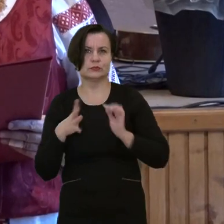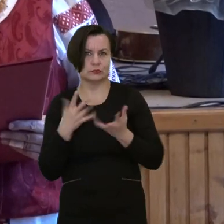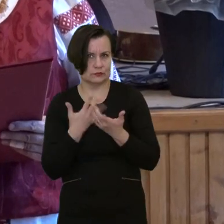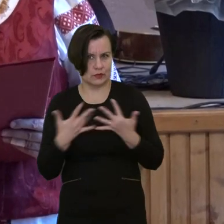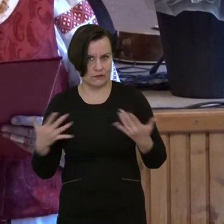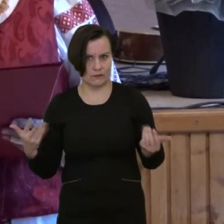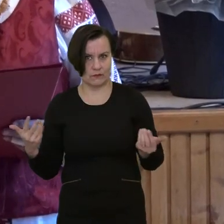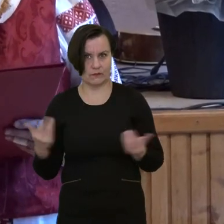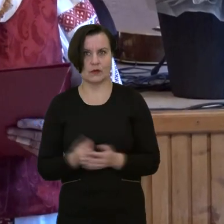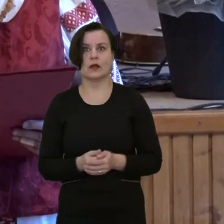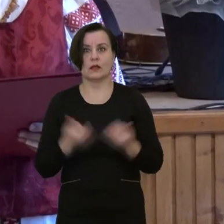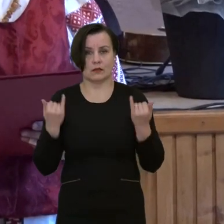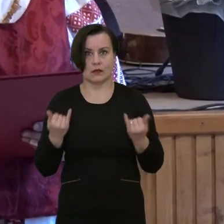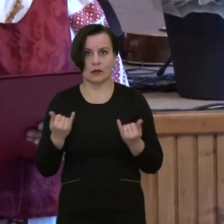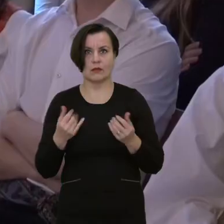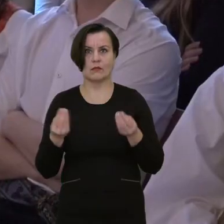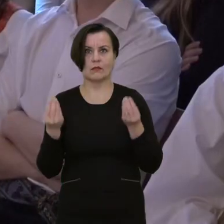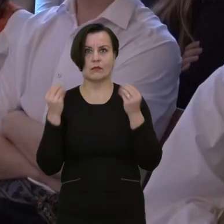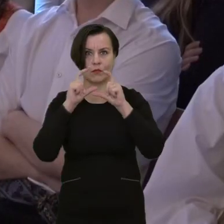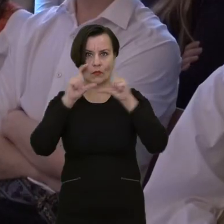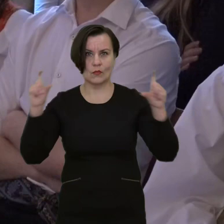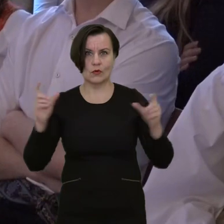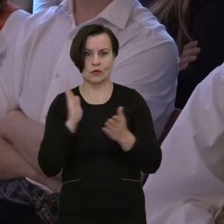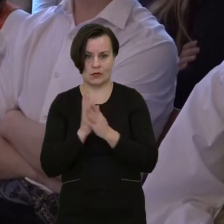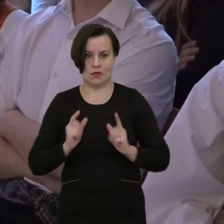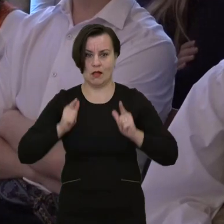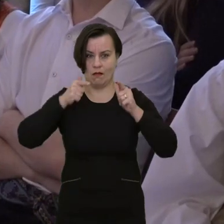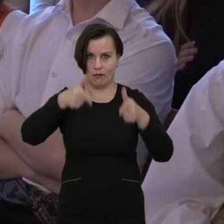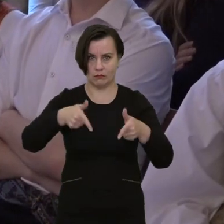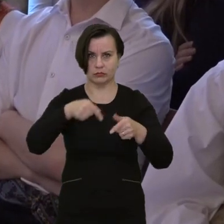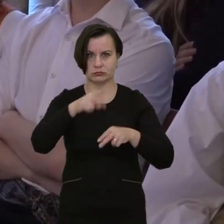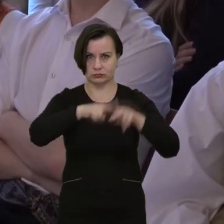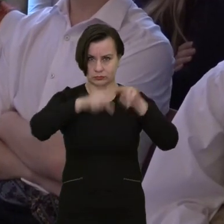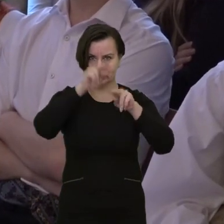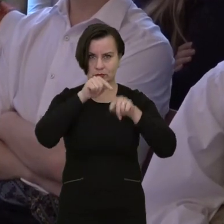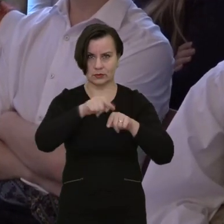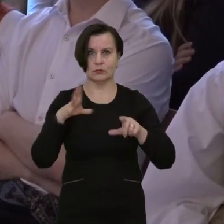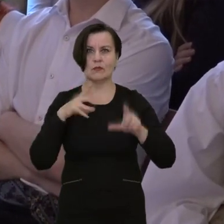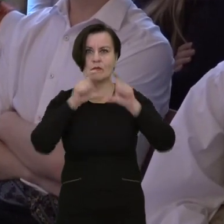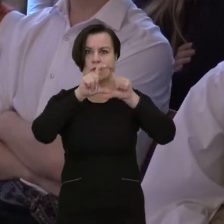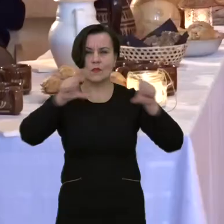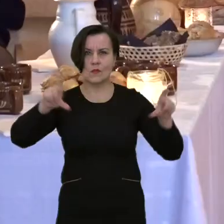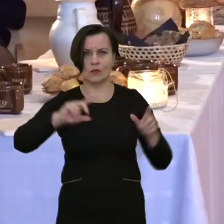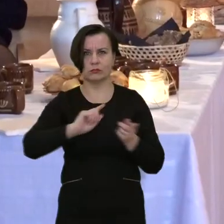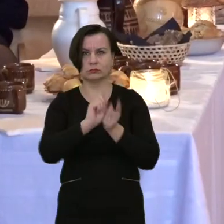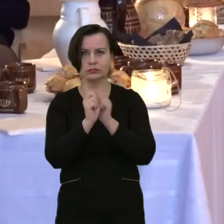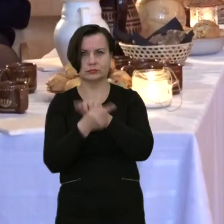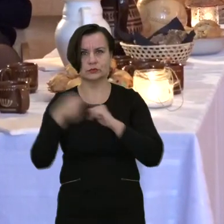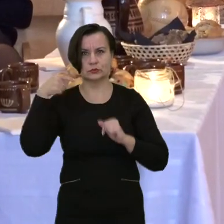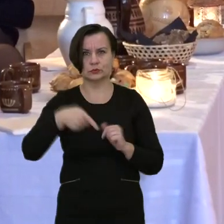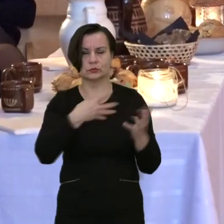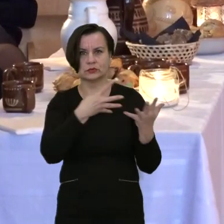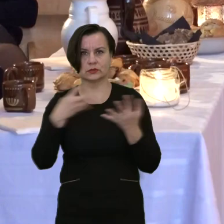įvairi. Na ir pati šiandieninė mokykla įsikūrusi pastate, kuris buvo kaip mokykla